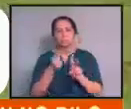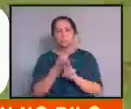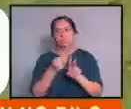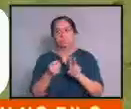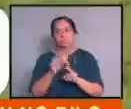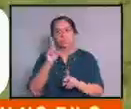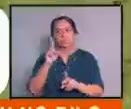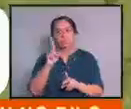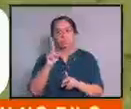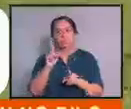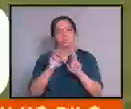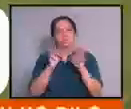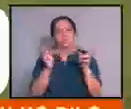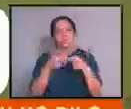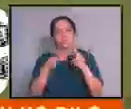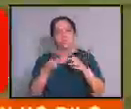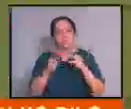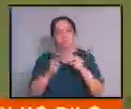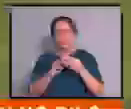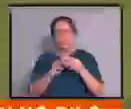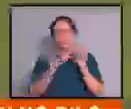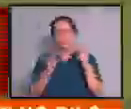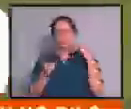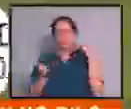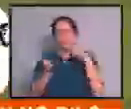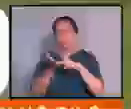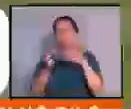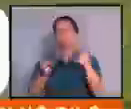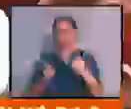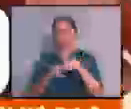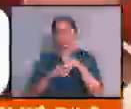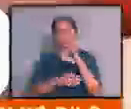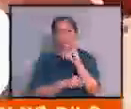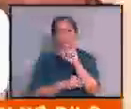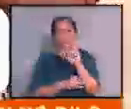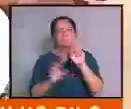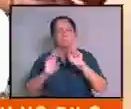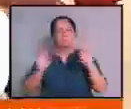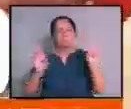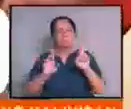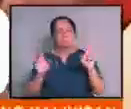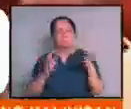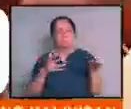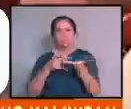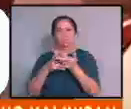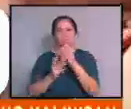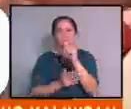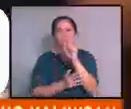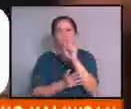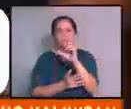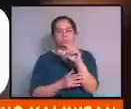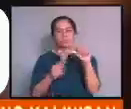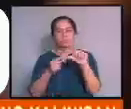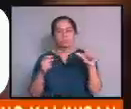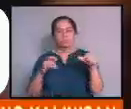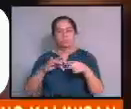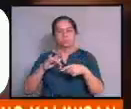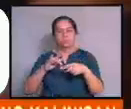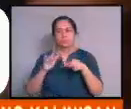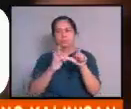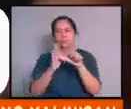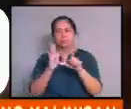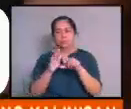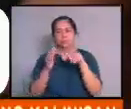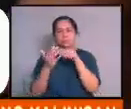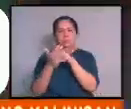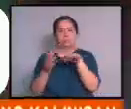pananakit ang isang ka-roommate niya na tumatayo ring testigo ngayon sa kaso. Handa na ang isasampang kasong paglabag sa anti-hazing law laban sa